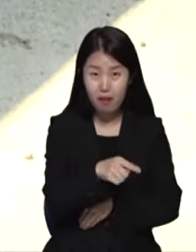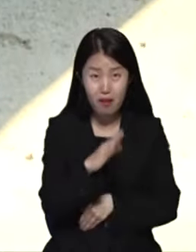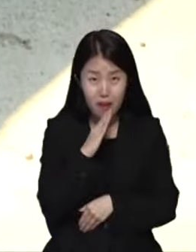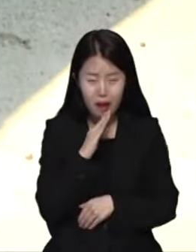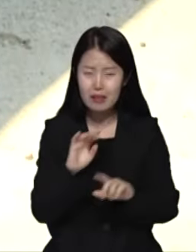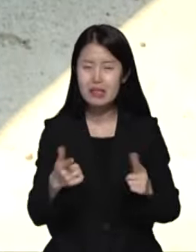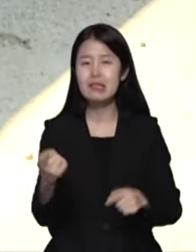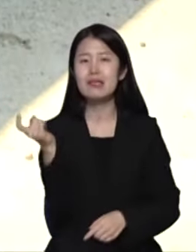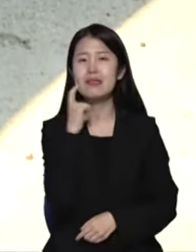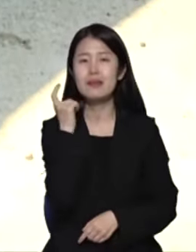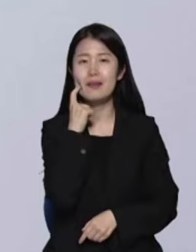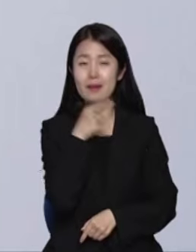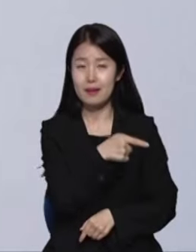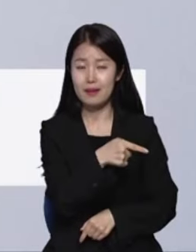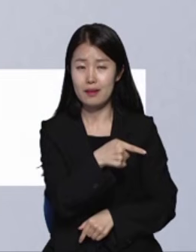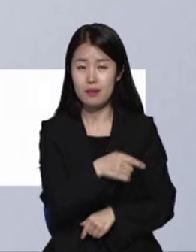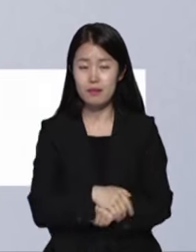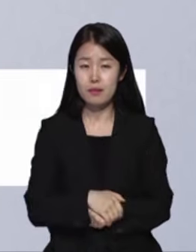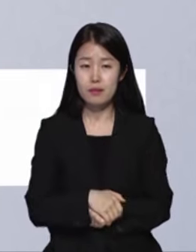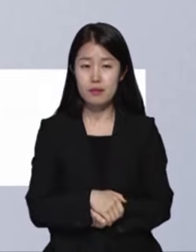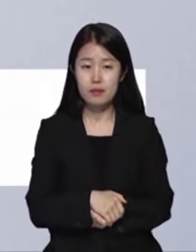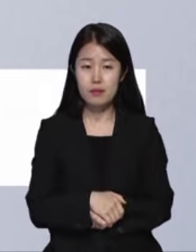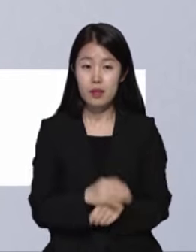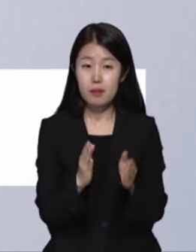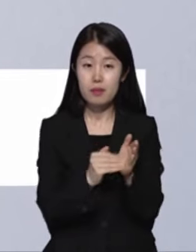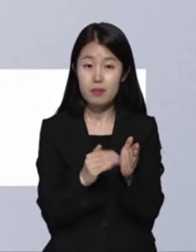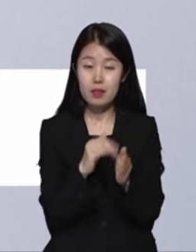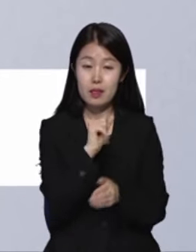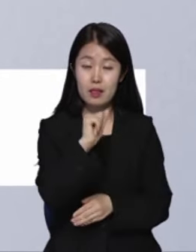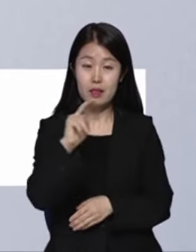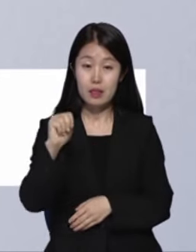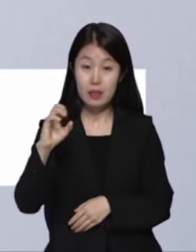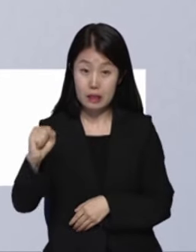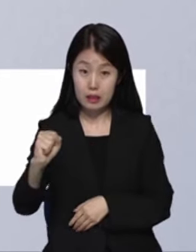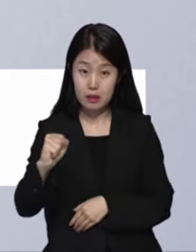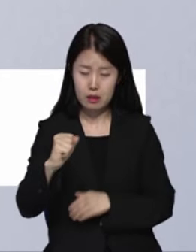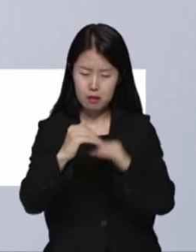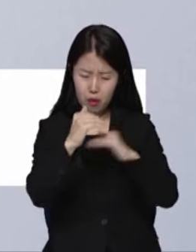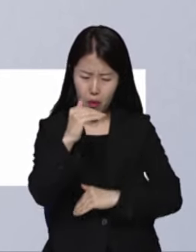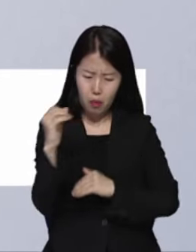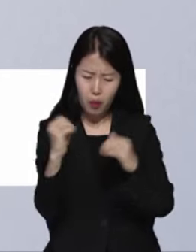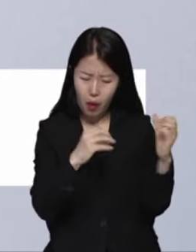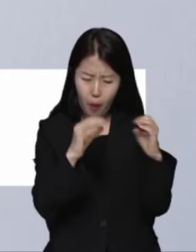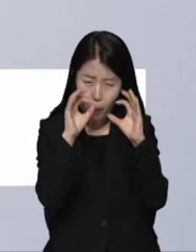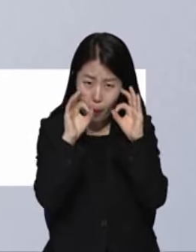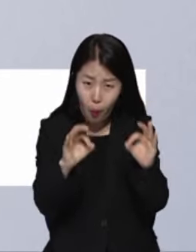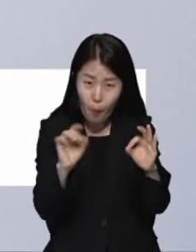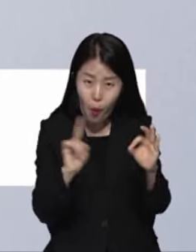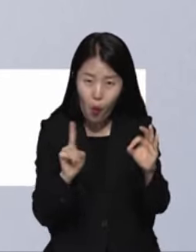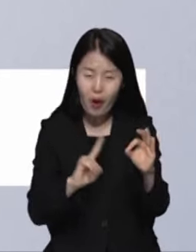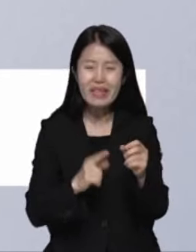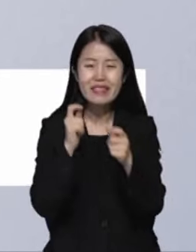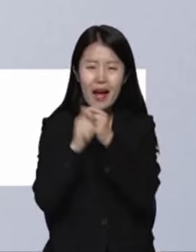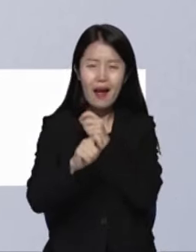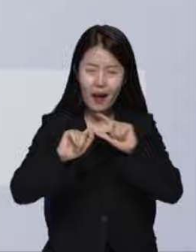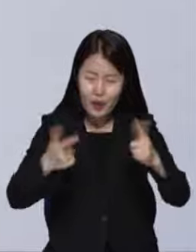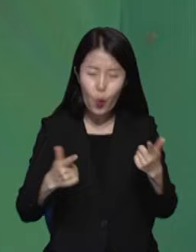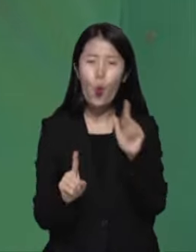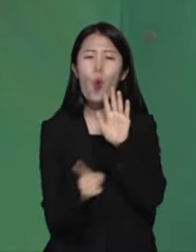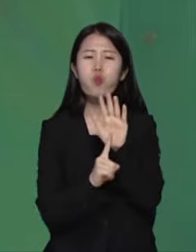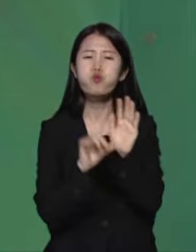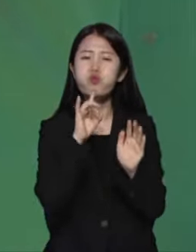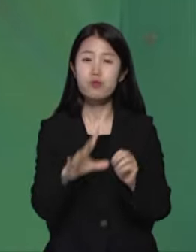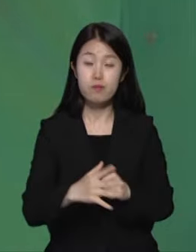겁니다. A단체의 비공개 SNS에는 이런 행각이 사기가 아니고 마케팅이라는 표현도 나왔습니다. 또